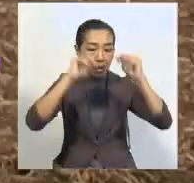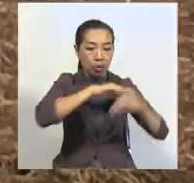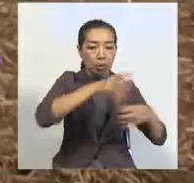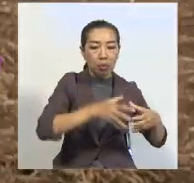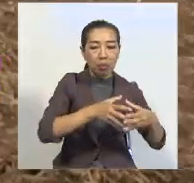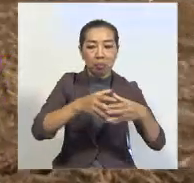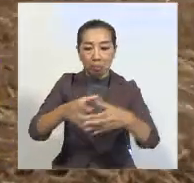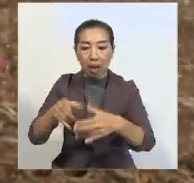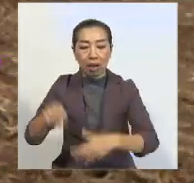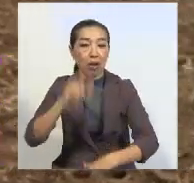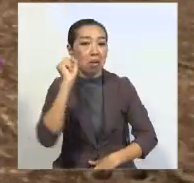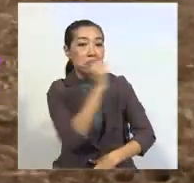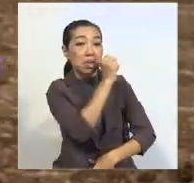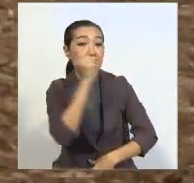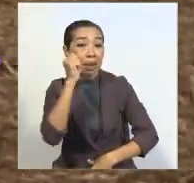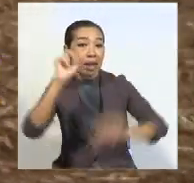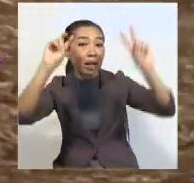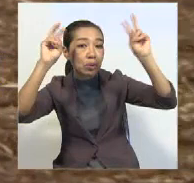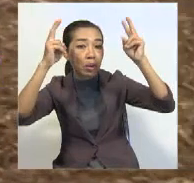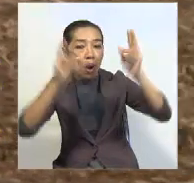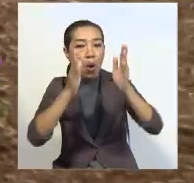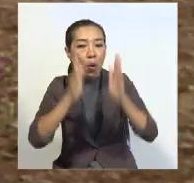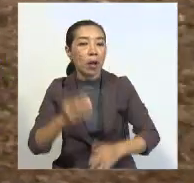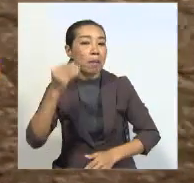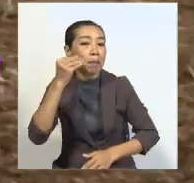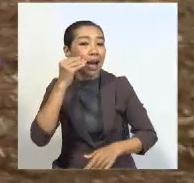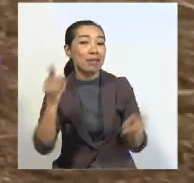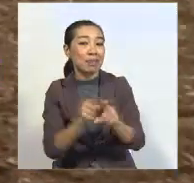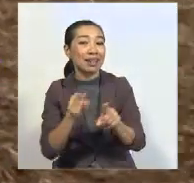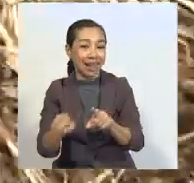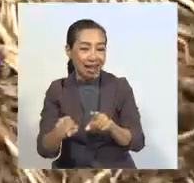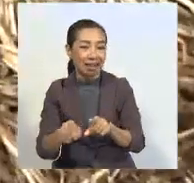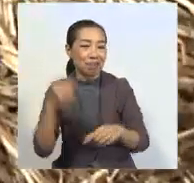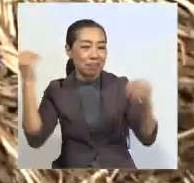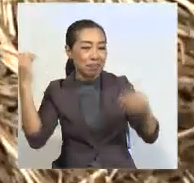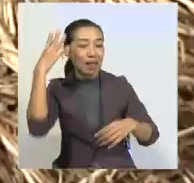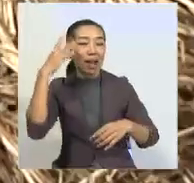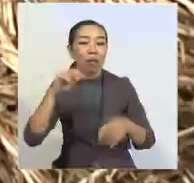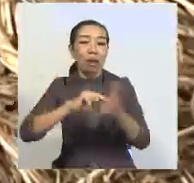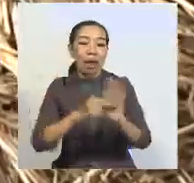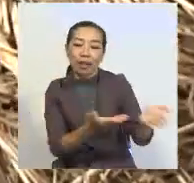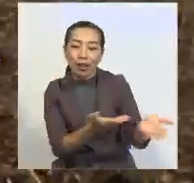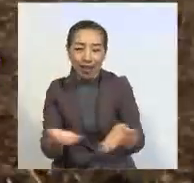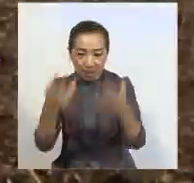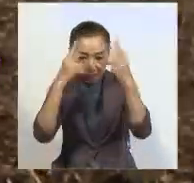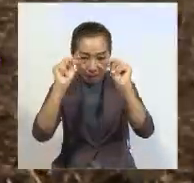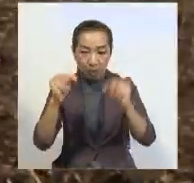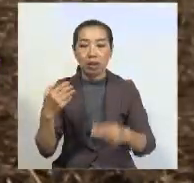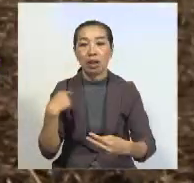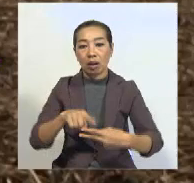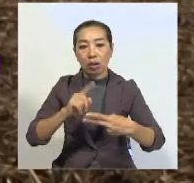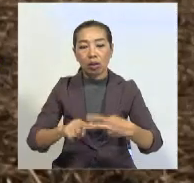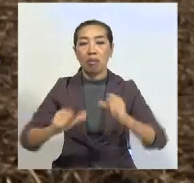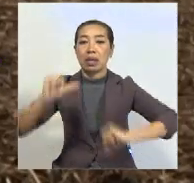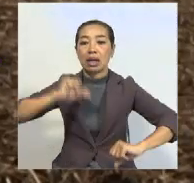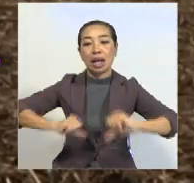คนบ้านเดียวกัน เพลงนี้ดัง ใช่ค่ะ ก็เป็นการต้อนรับอย่างอบอุ่นนะคะต่อด้วยการแสดงชุดรำวงสาวบ้านแ